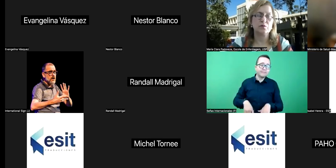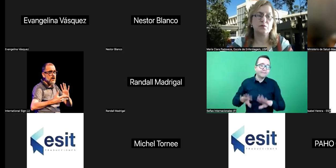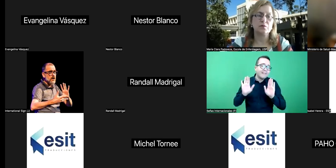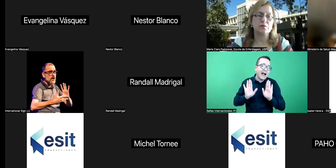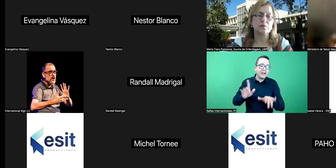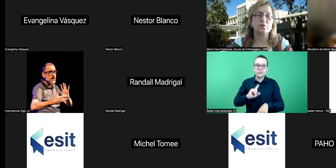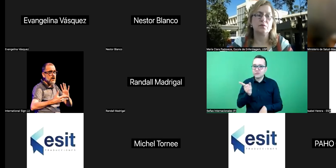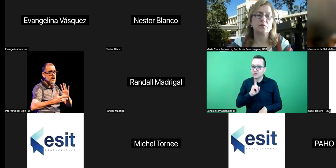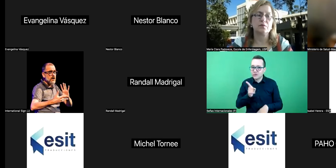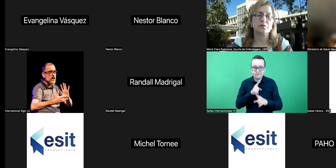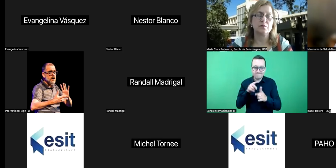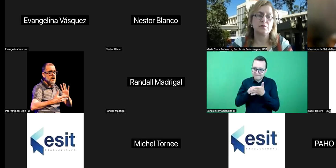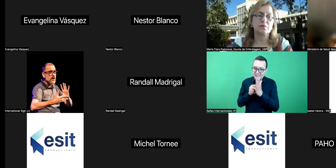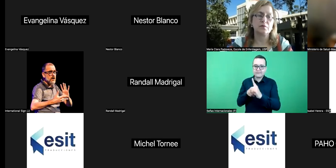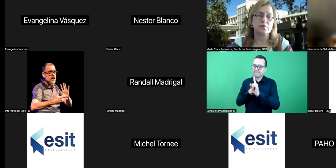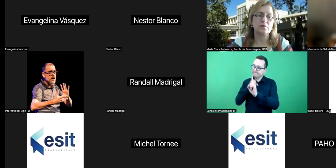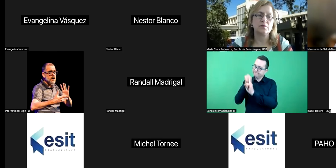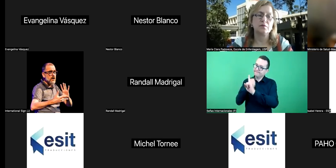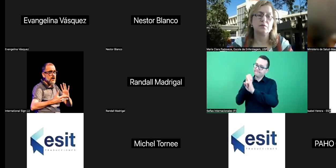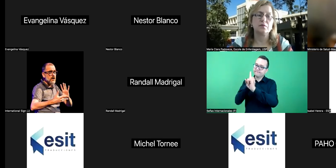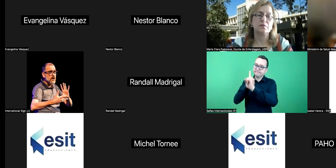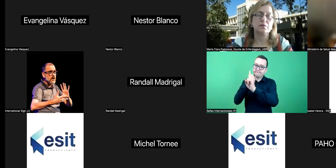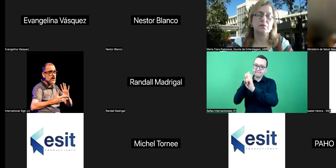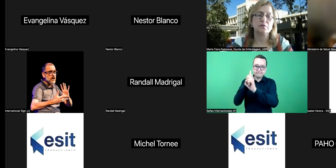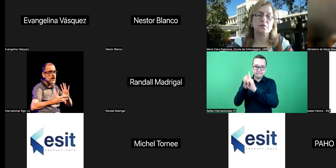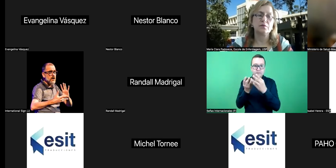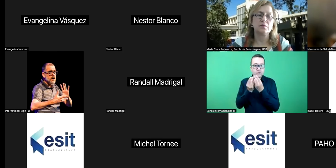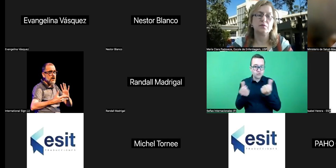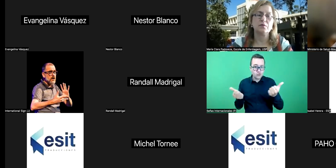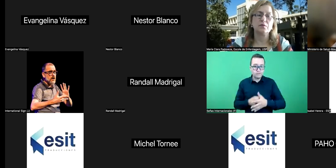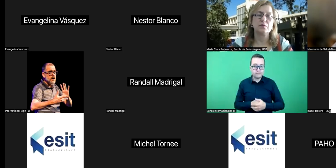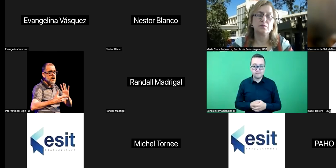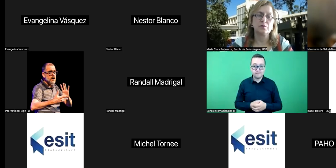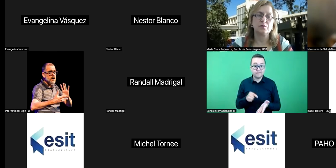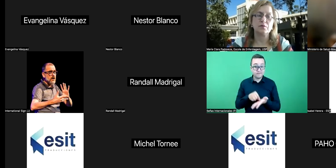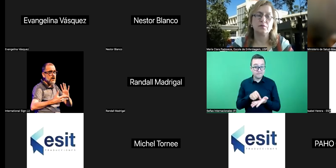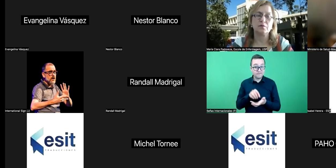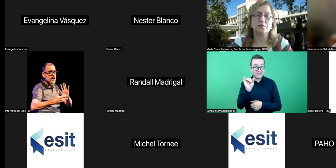tenter de la situation, il faut chercher de nouvelles solutions.